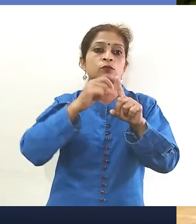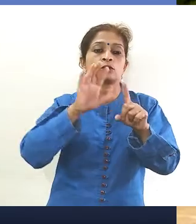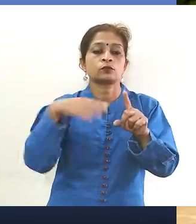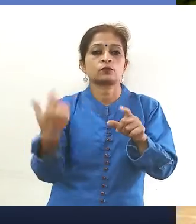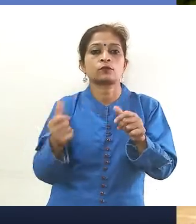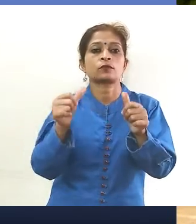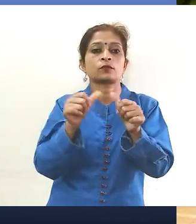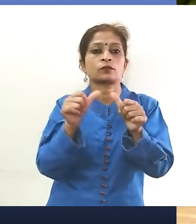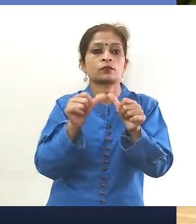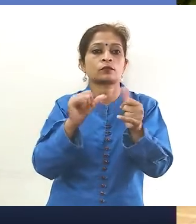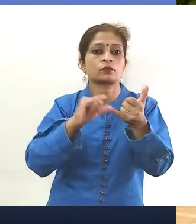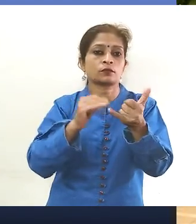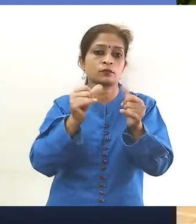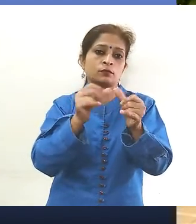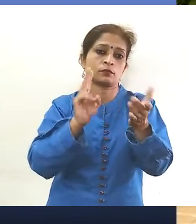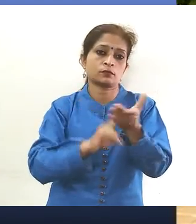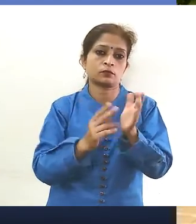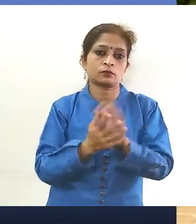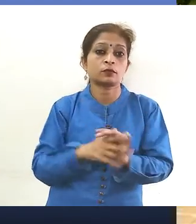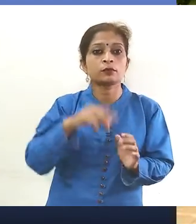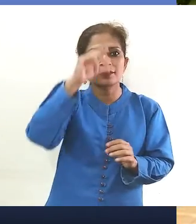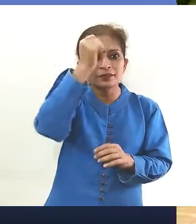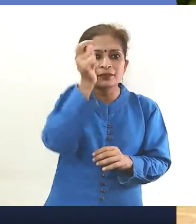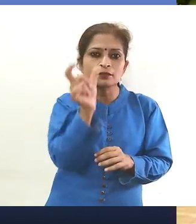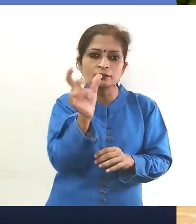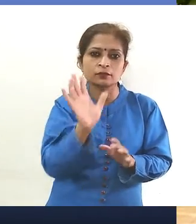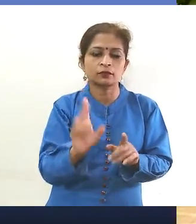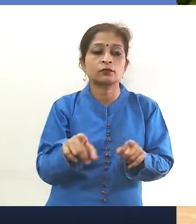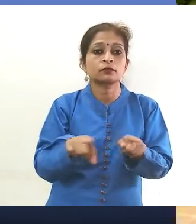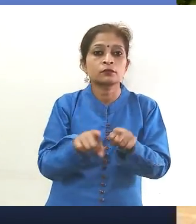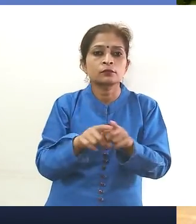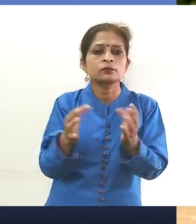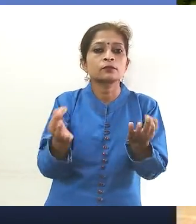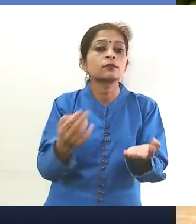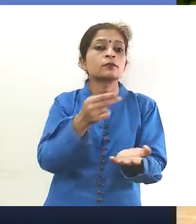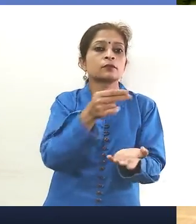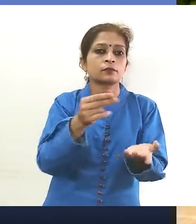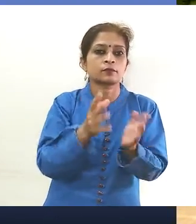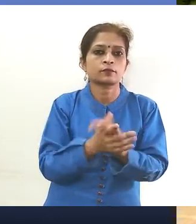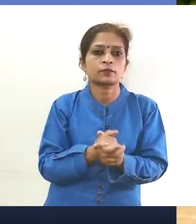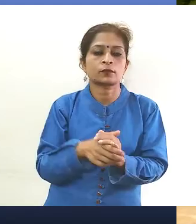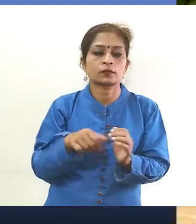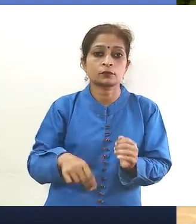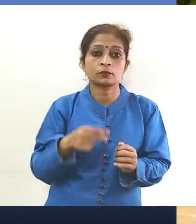को बाहर छोड़ के आगे झुकेंगे, कमर में दर्द आगे नहीं झुकना, हर्निया पीछे नहीं झुकना, ये प्रिकॉशन रखना।